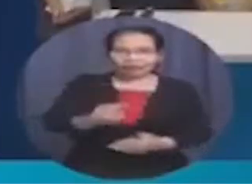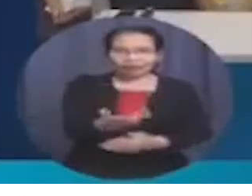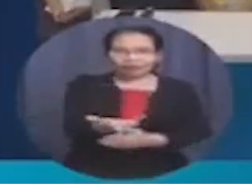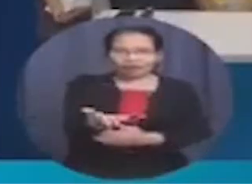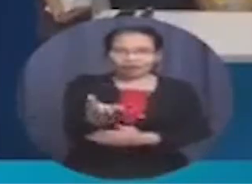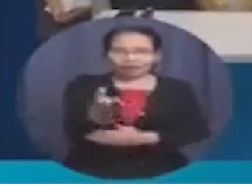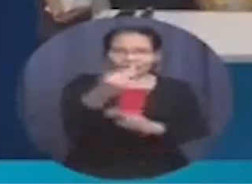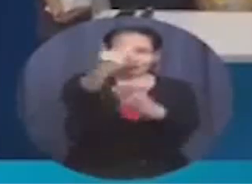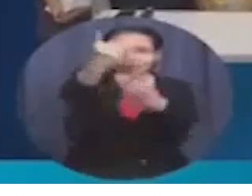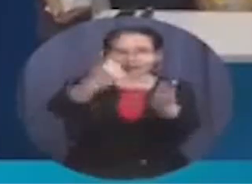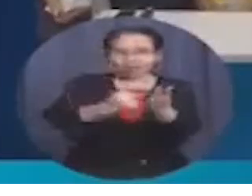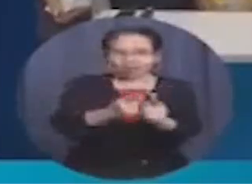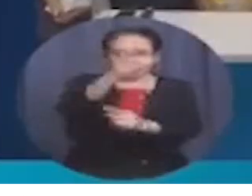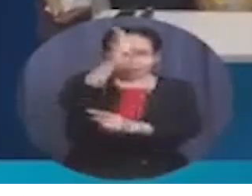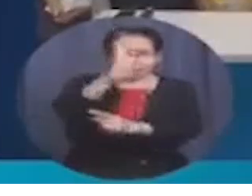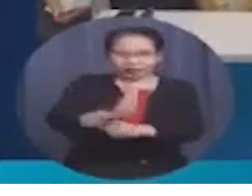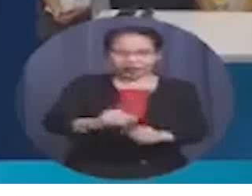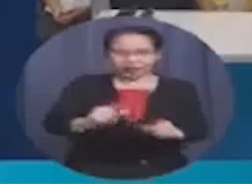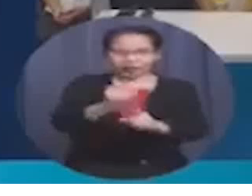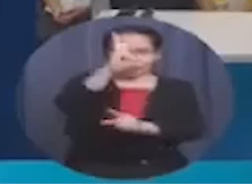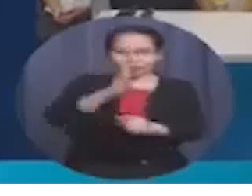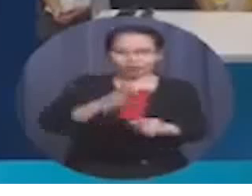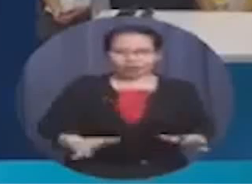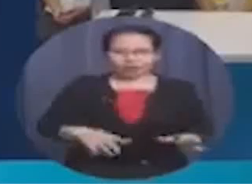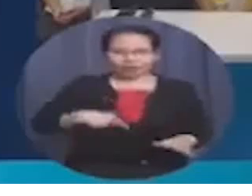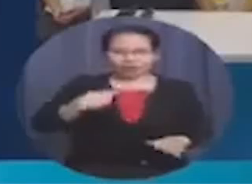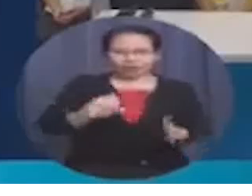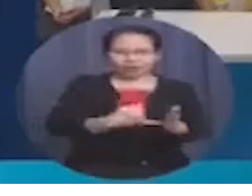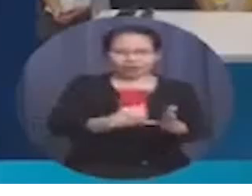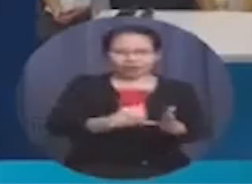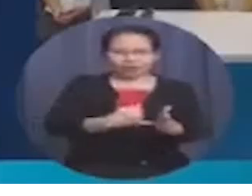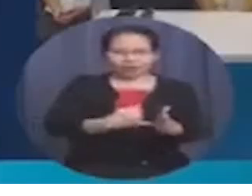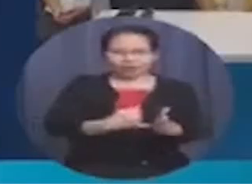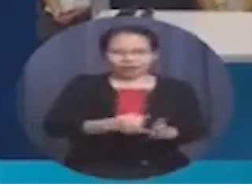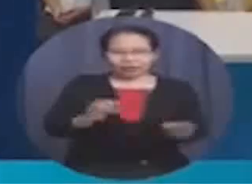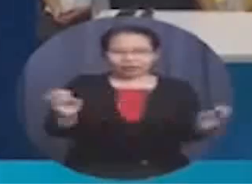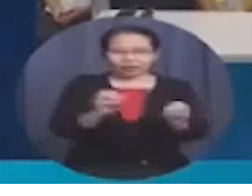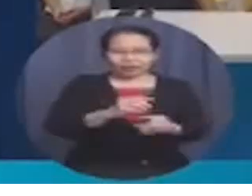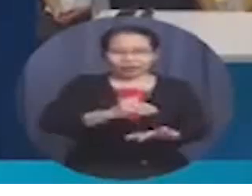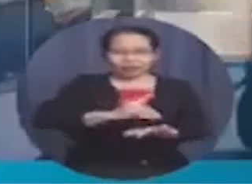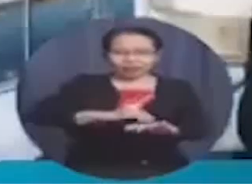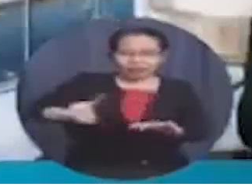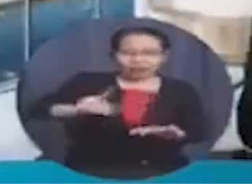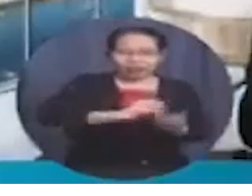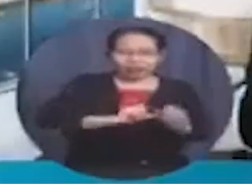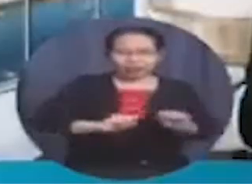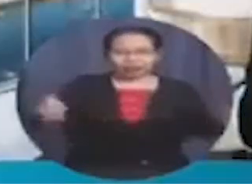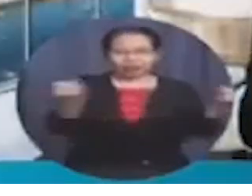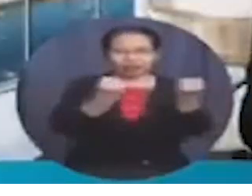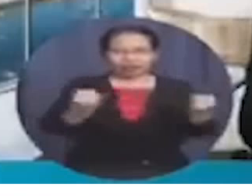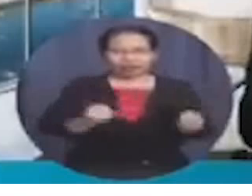Diyos. Sinabi na nga ng salita ng Diyos eh. Walang pagka-Diyos doon. Hindi natin